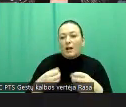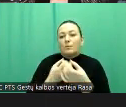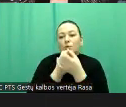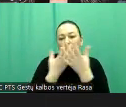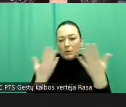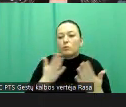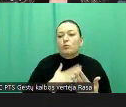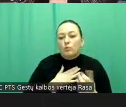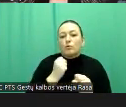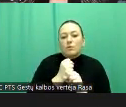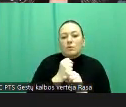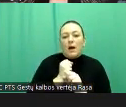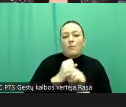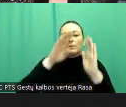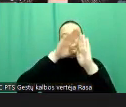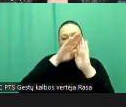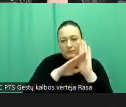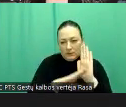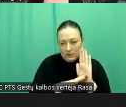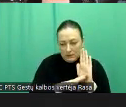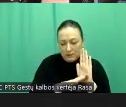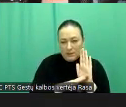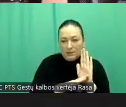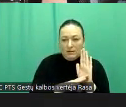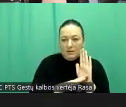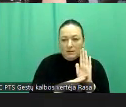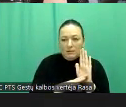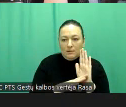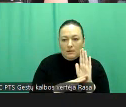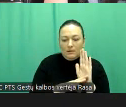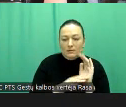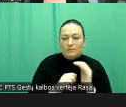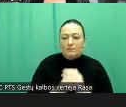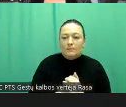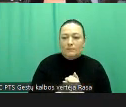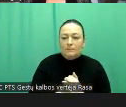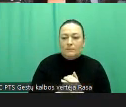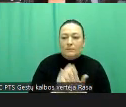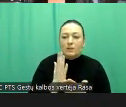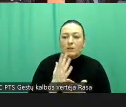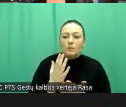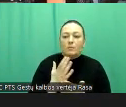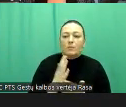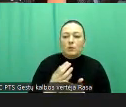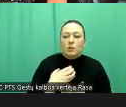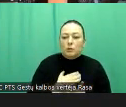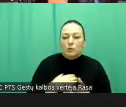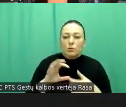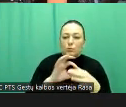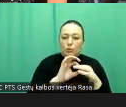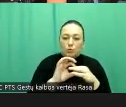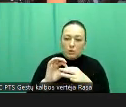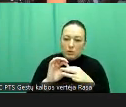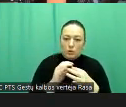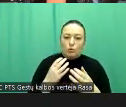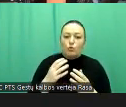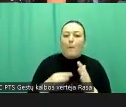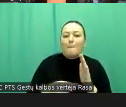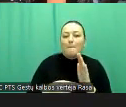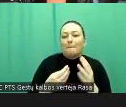su mūsų darbo taisyklėmis, ypač susijusiamis su mūsų praktiniu darbu, su